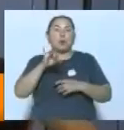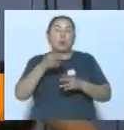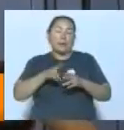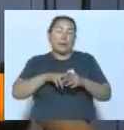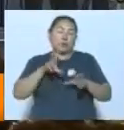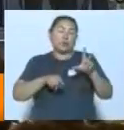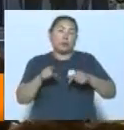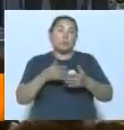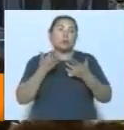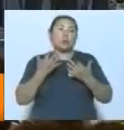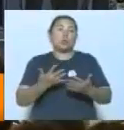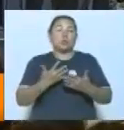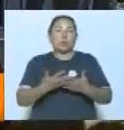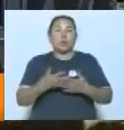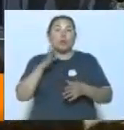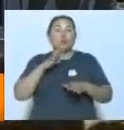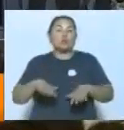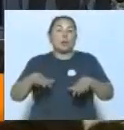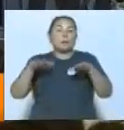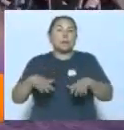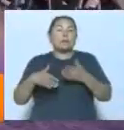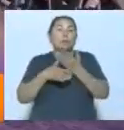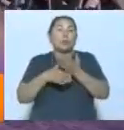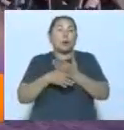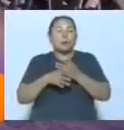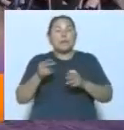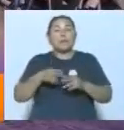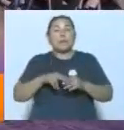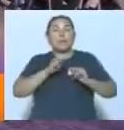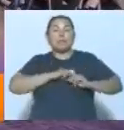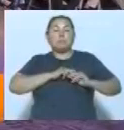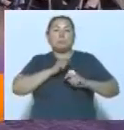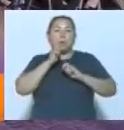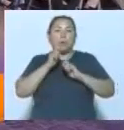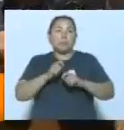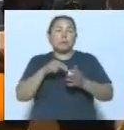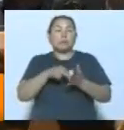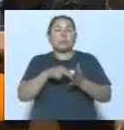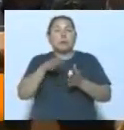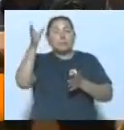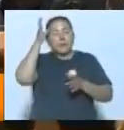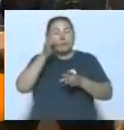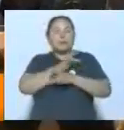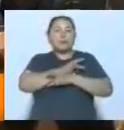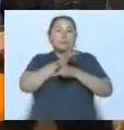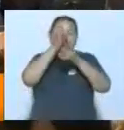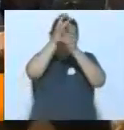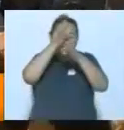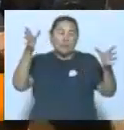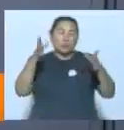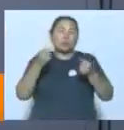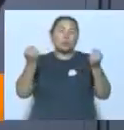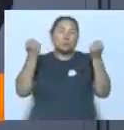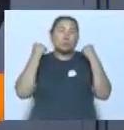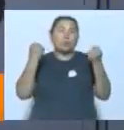еліміздің бірнеше аймағындағы су тасқыны кезінде қол ұшын созған жандардың еңбегі бағаланды. Олар білім, мәдениет, спорт, медицина,